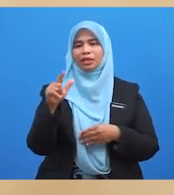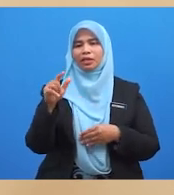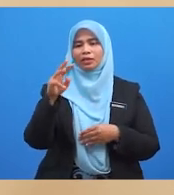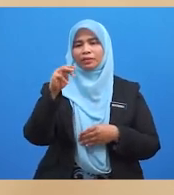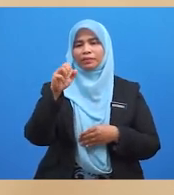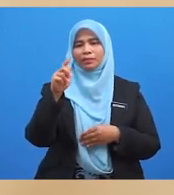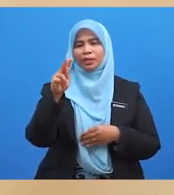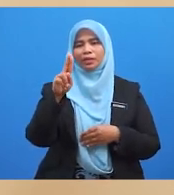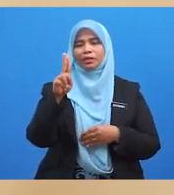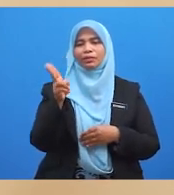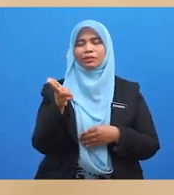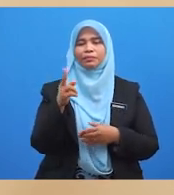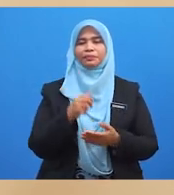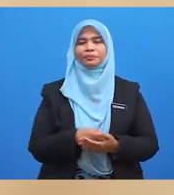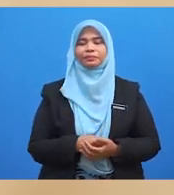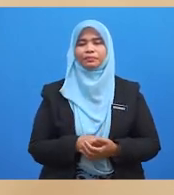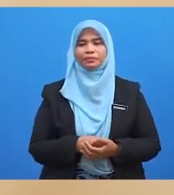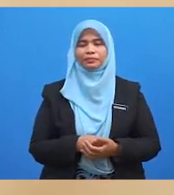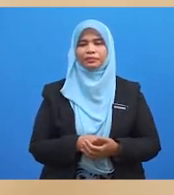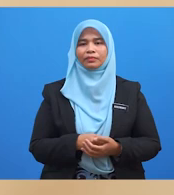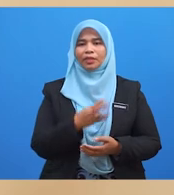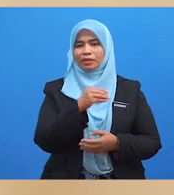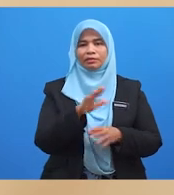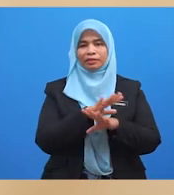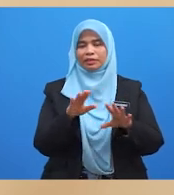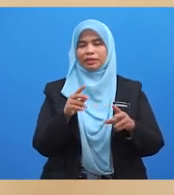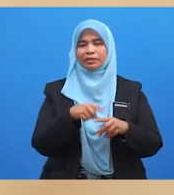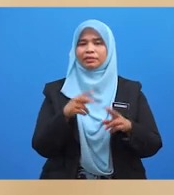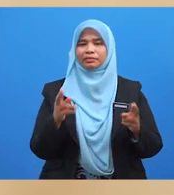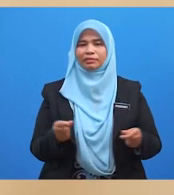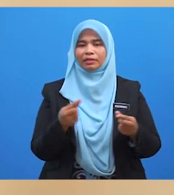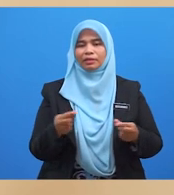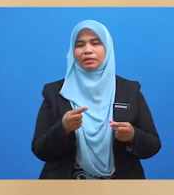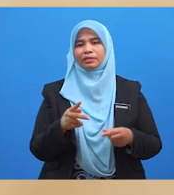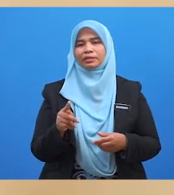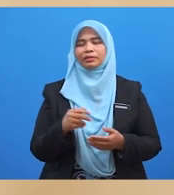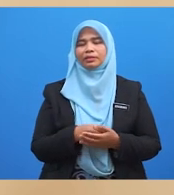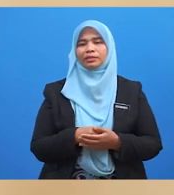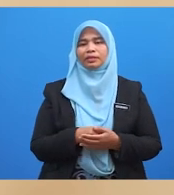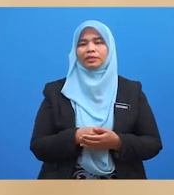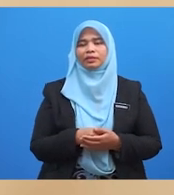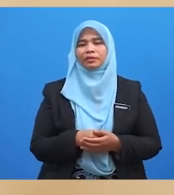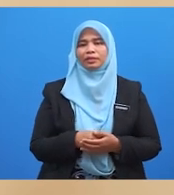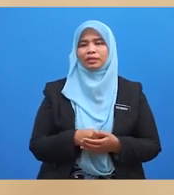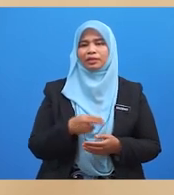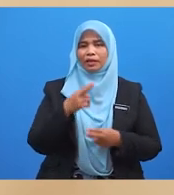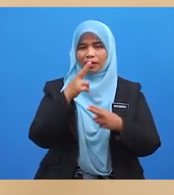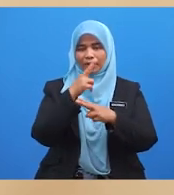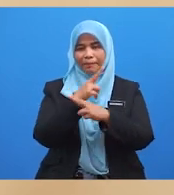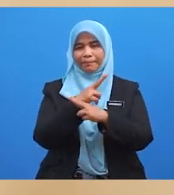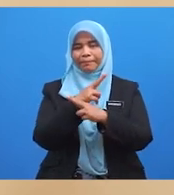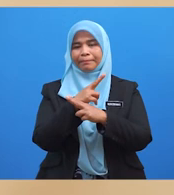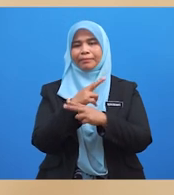situasi ini adalah makruh dan tidak digalakkan. Hukum poligami ini boleh menjadi